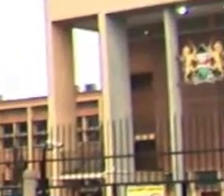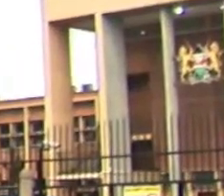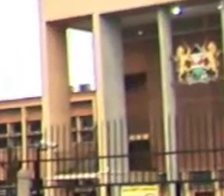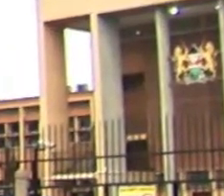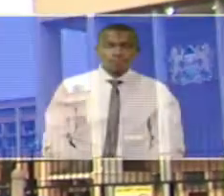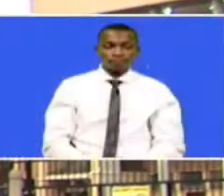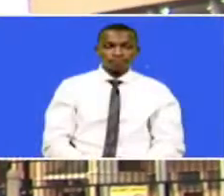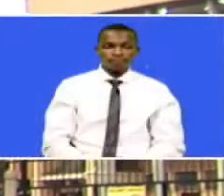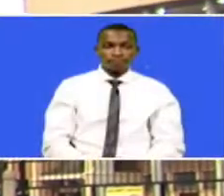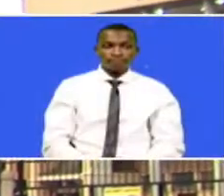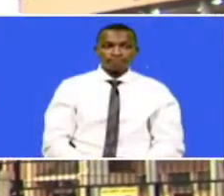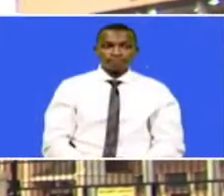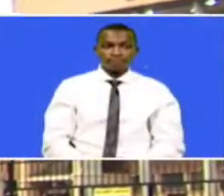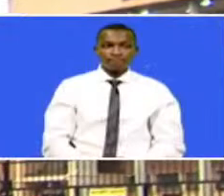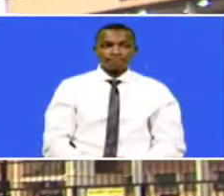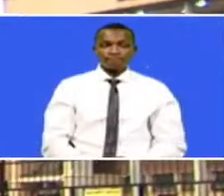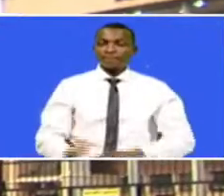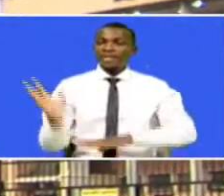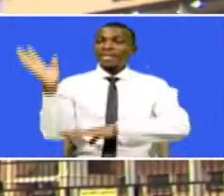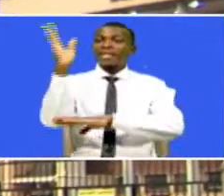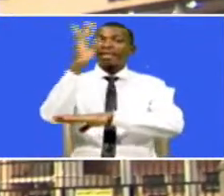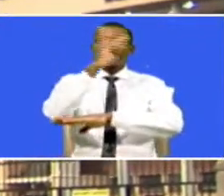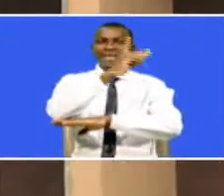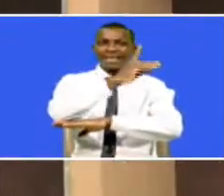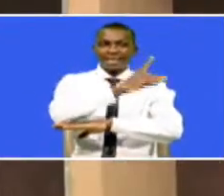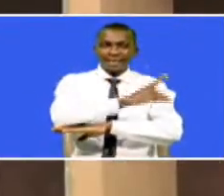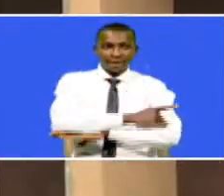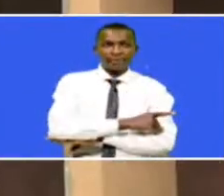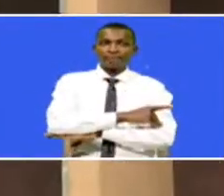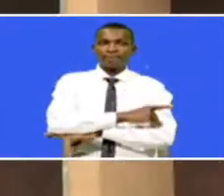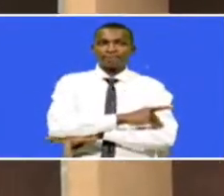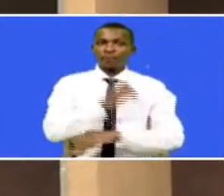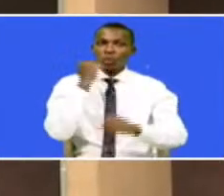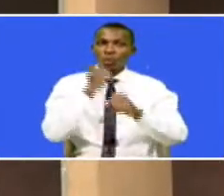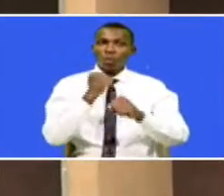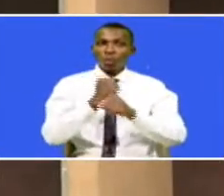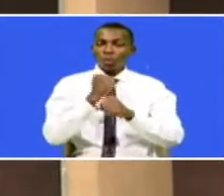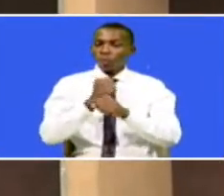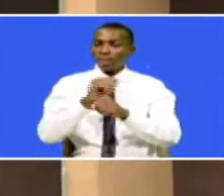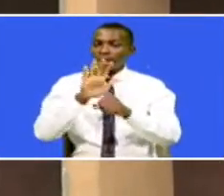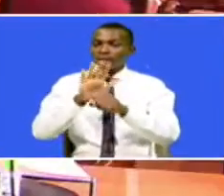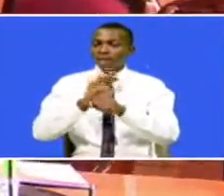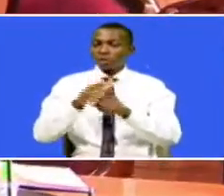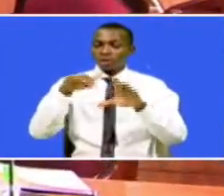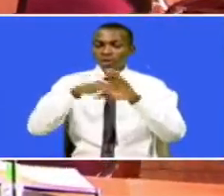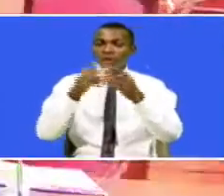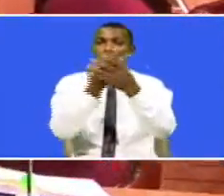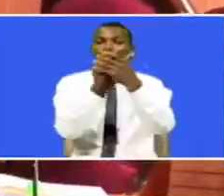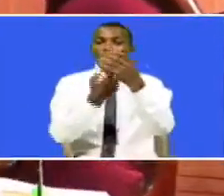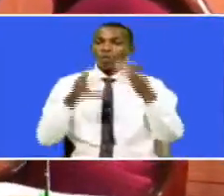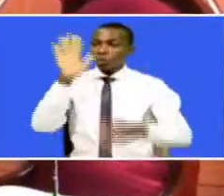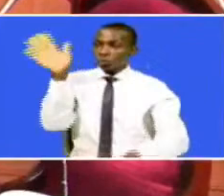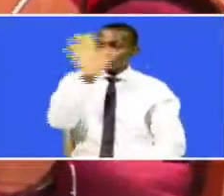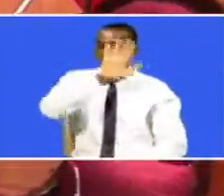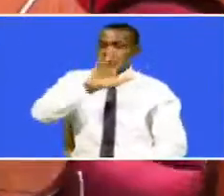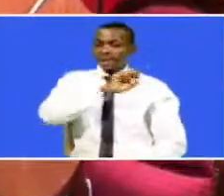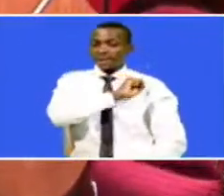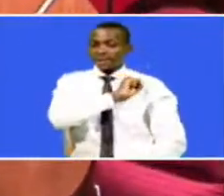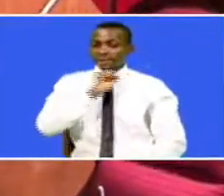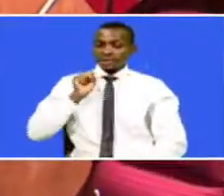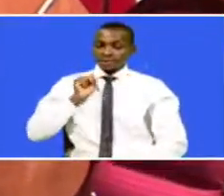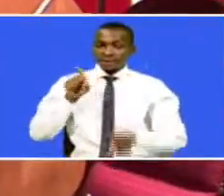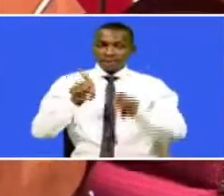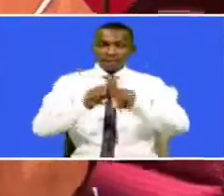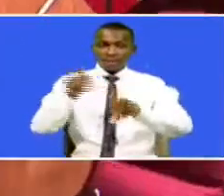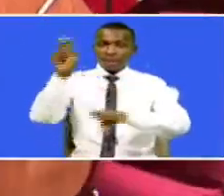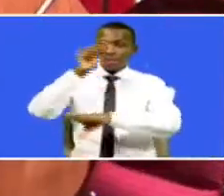Imekuwa ni siku yenye shughuli nyingi katika mabunge yote mawili ya Seneti na lile la bunge la taifa. Aliyekuwa gavana